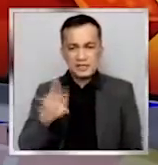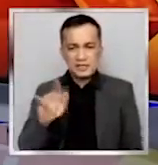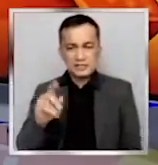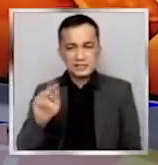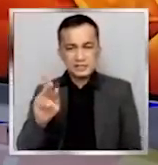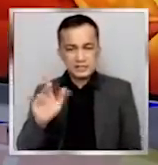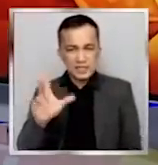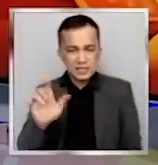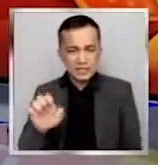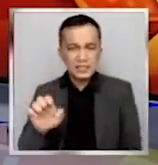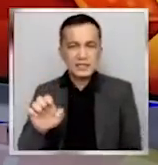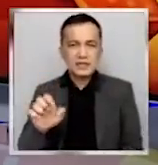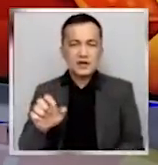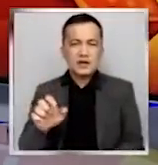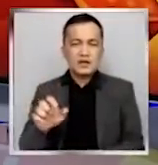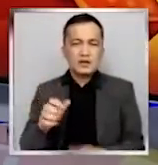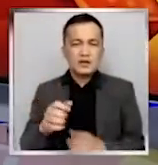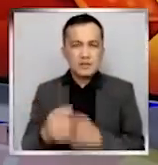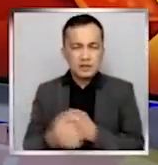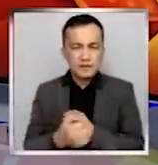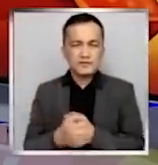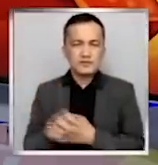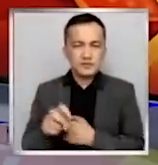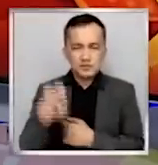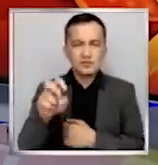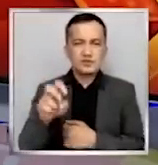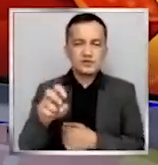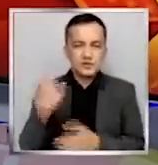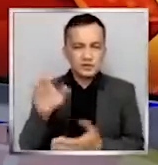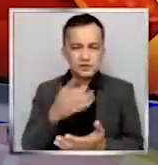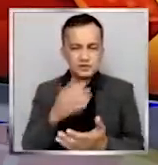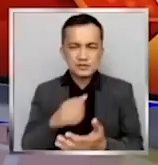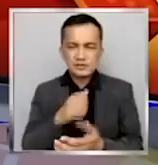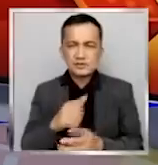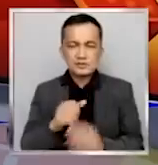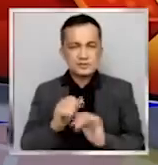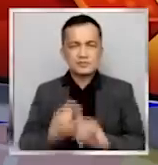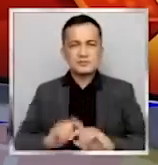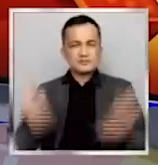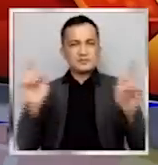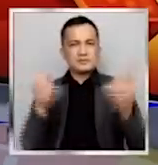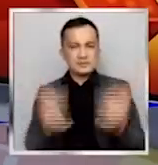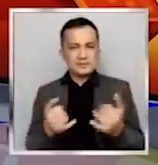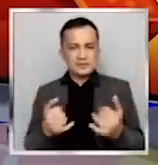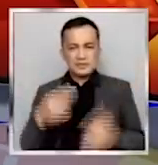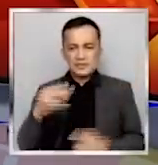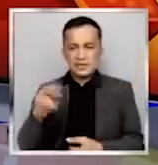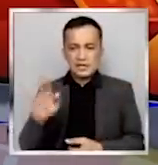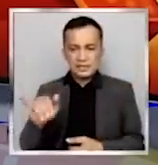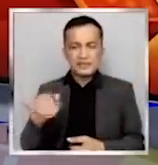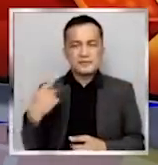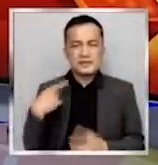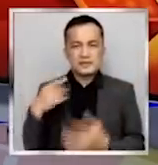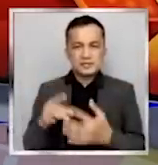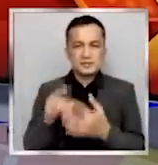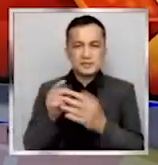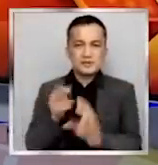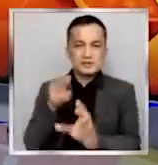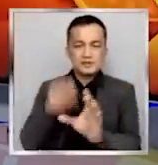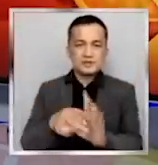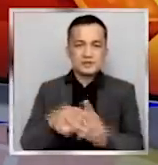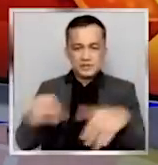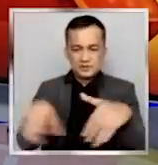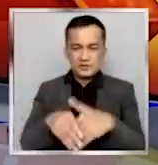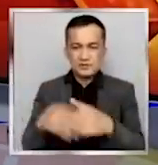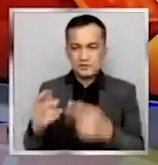Tour concert. And truly, it is not the same as it was, lalo't si Harry may special participation sa wedding proposal